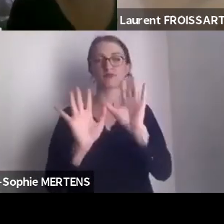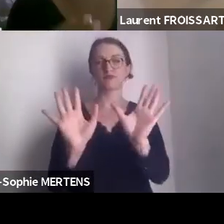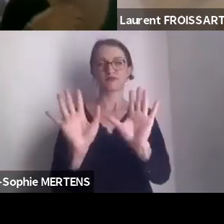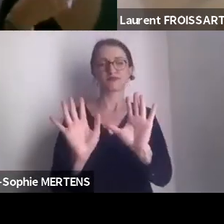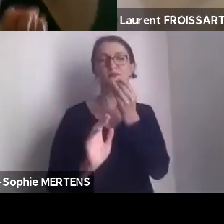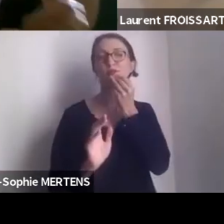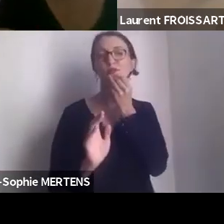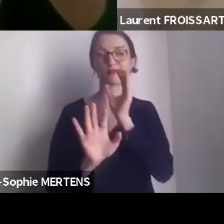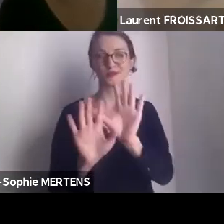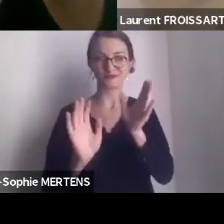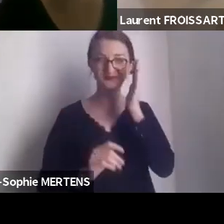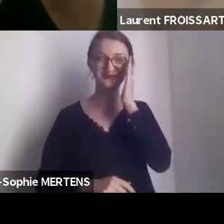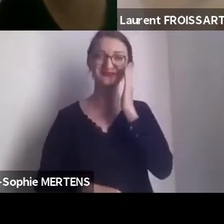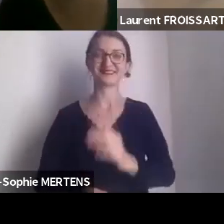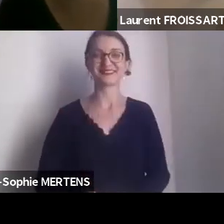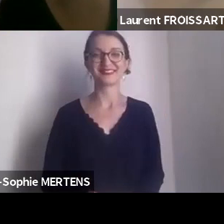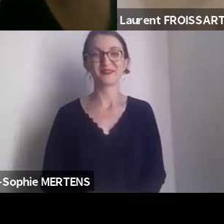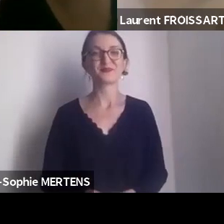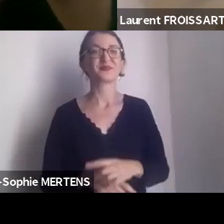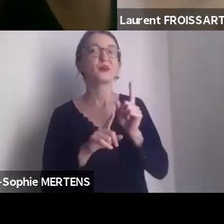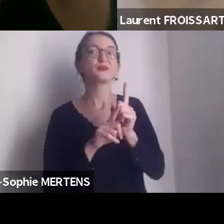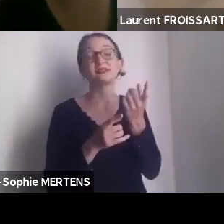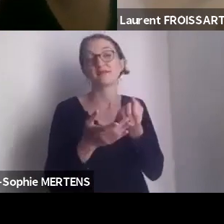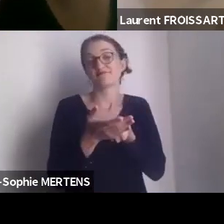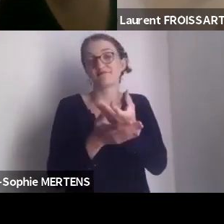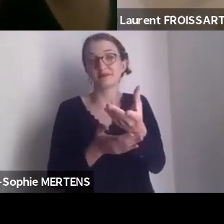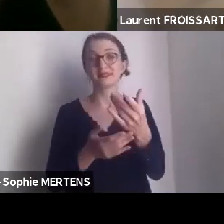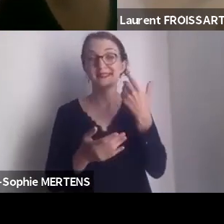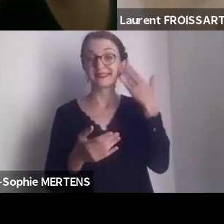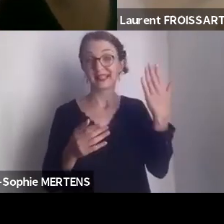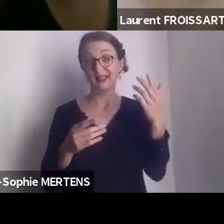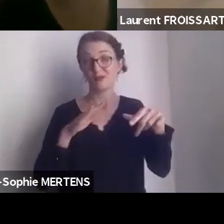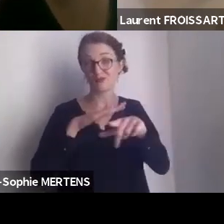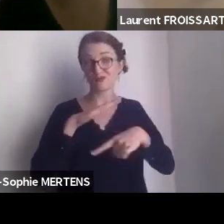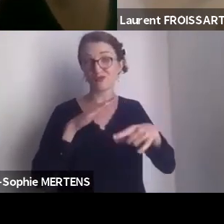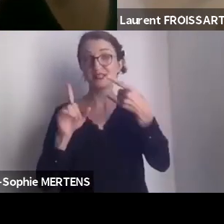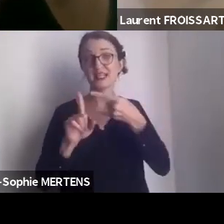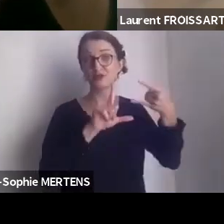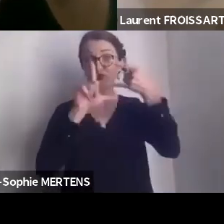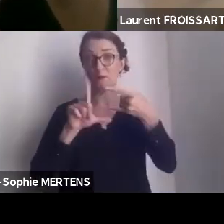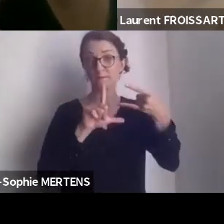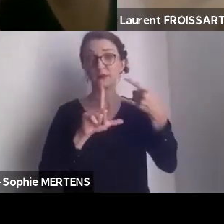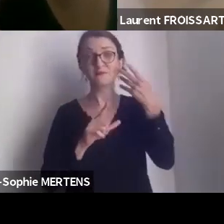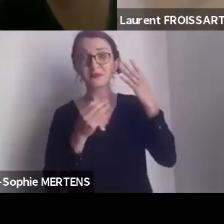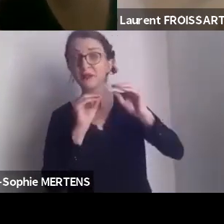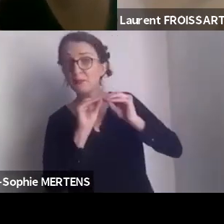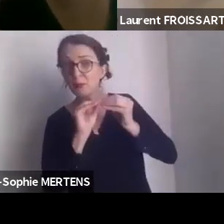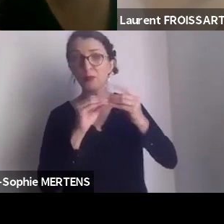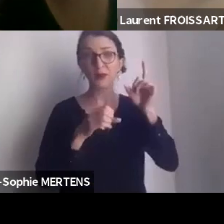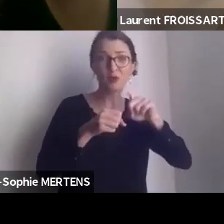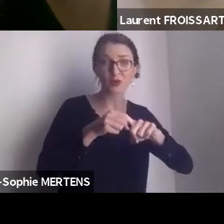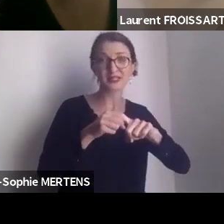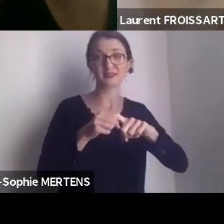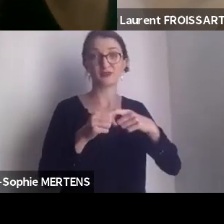alors c'est bon, tout, c'est tout va bien. Sur vidéo, et je vous rappelle en tout cas que sur Zoom, si vous avez vous de chez vous un problème de connexion, vous avez dans notre invitation toutes les